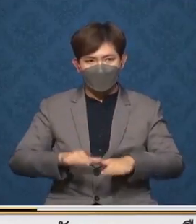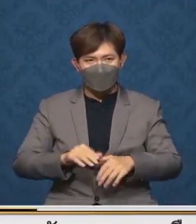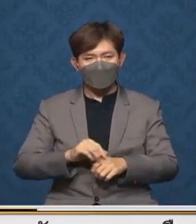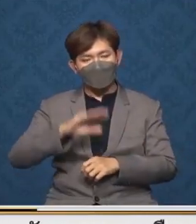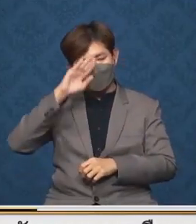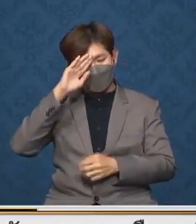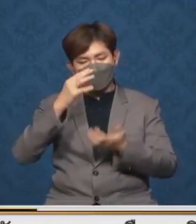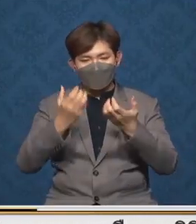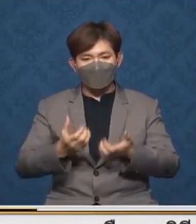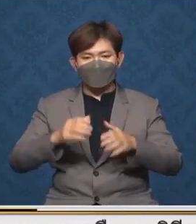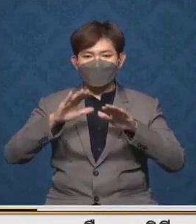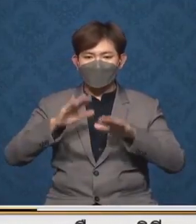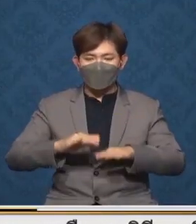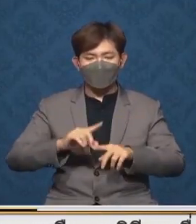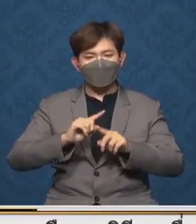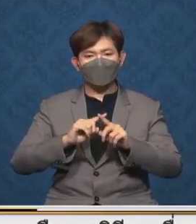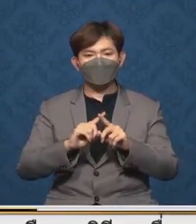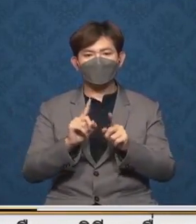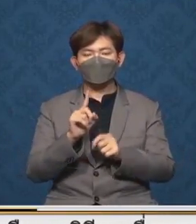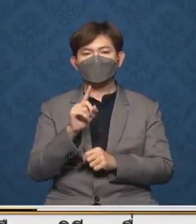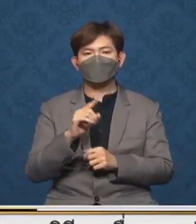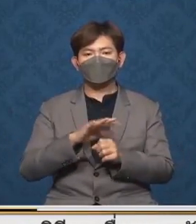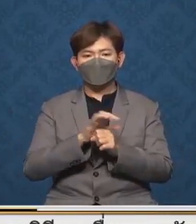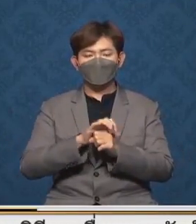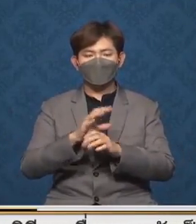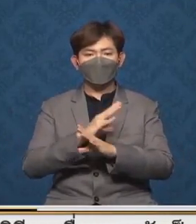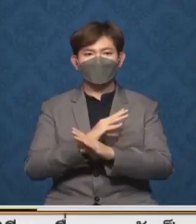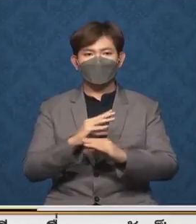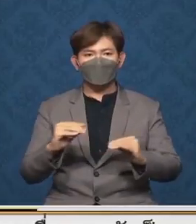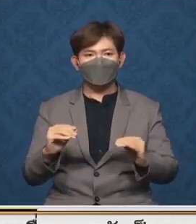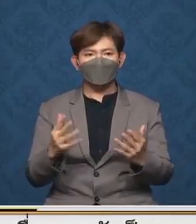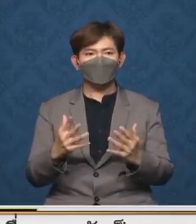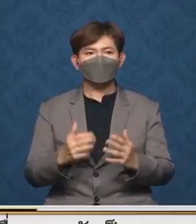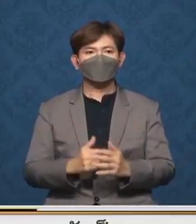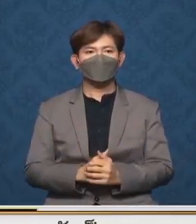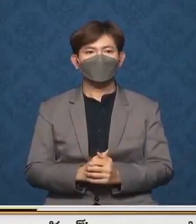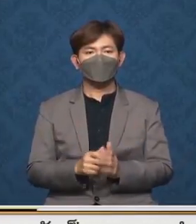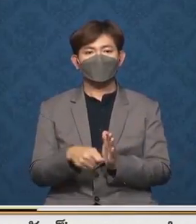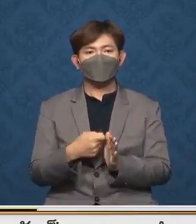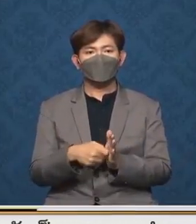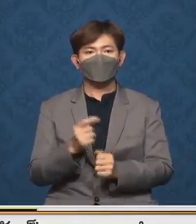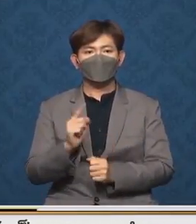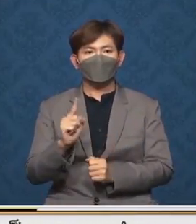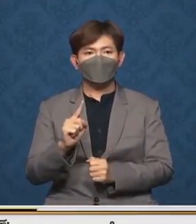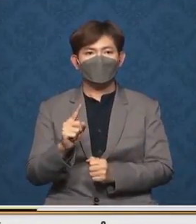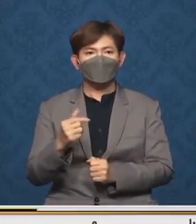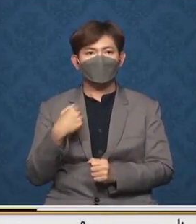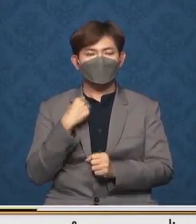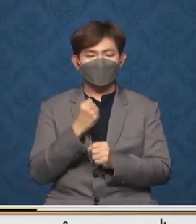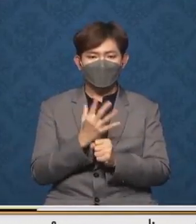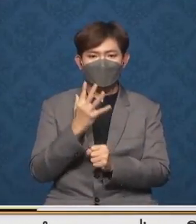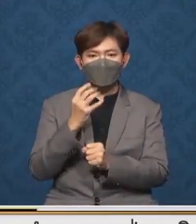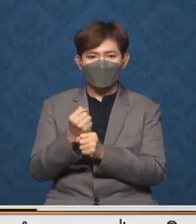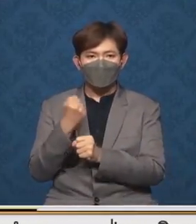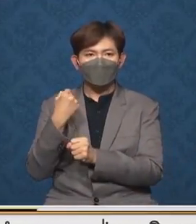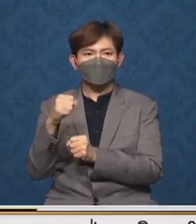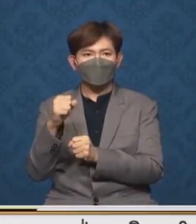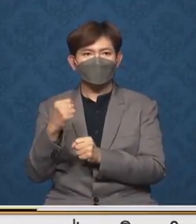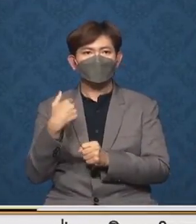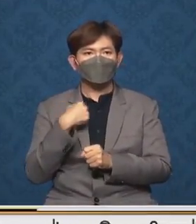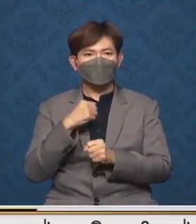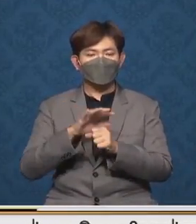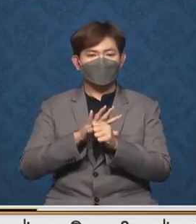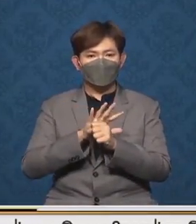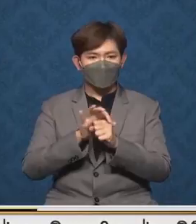การเสียชีวิตแต่ก็อาจจะไม่ได้ทำให้เชื้อโรคหายไปจากโลกใบนี้ได้เพราะว่ามันจะมีทุกรอบ5ปี10ปีมันจะมีโร